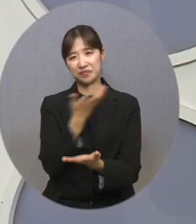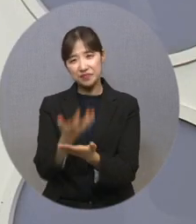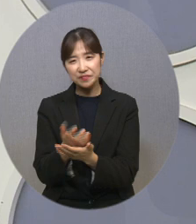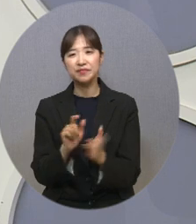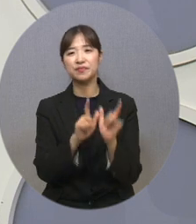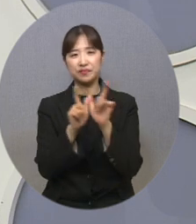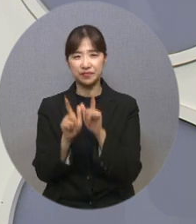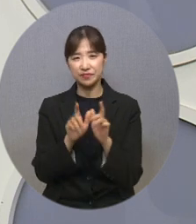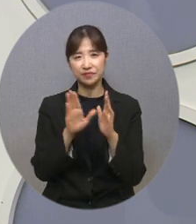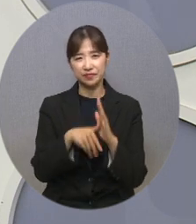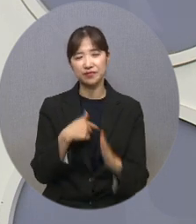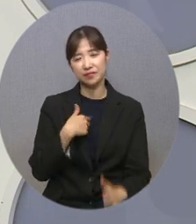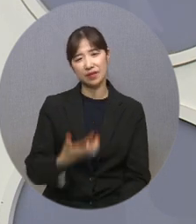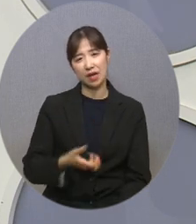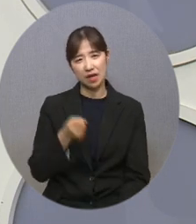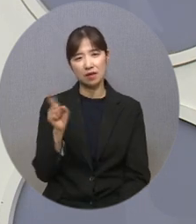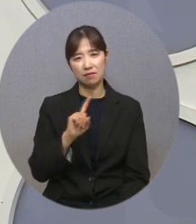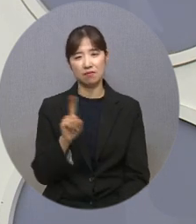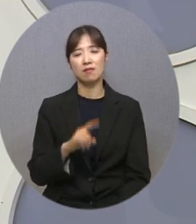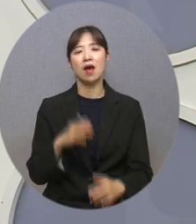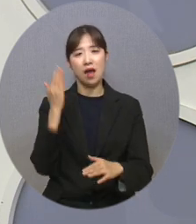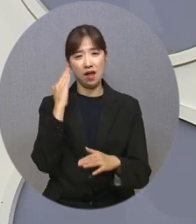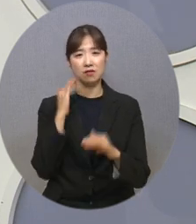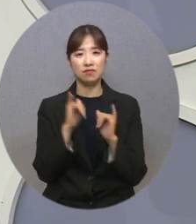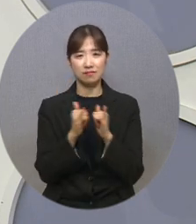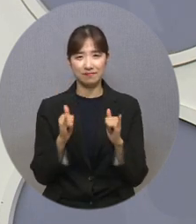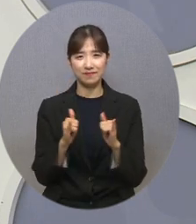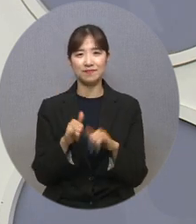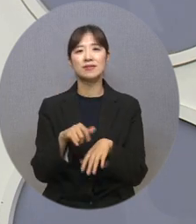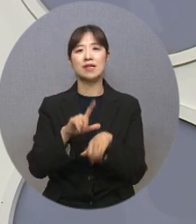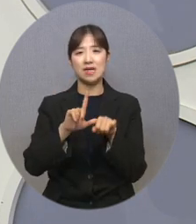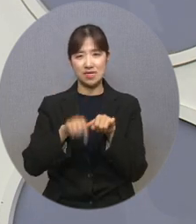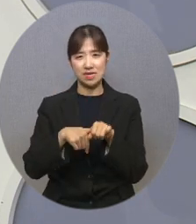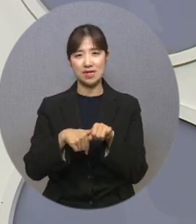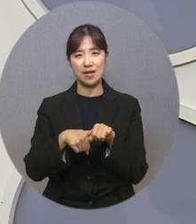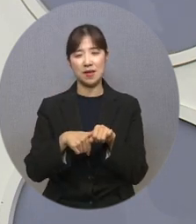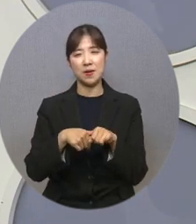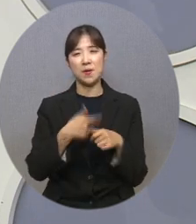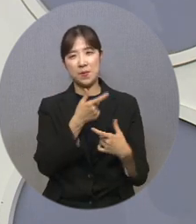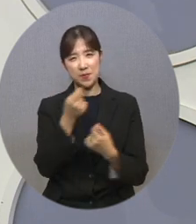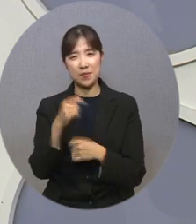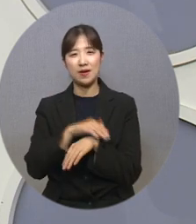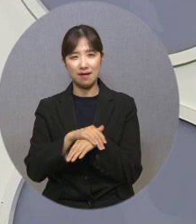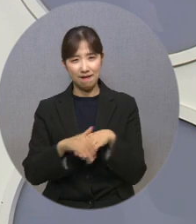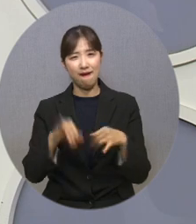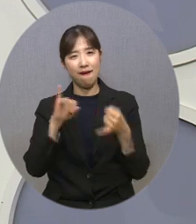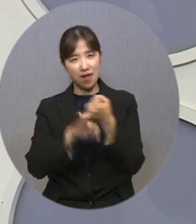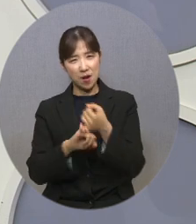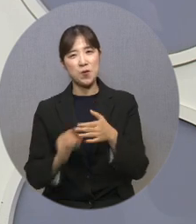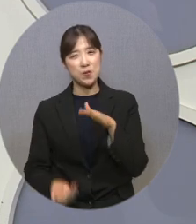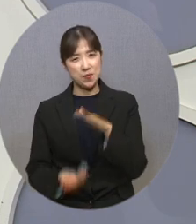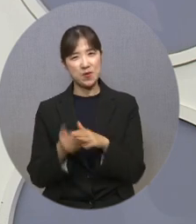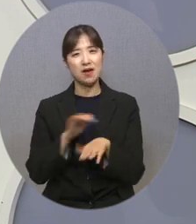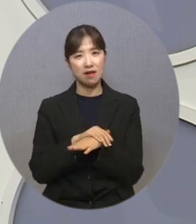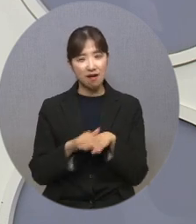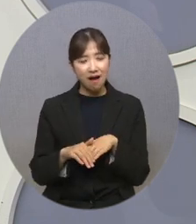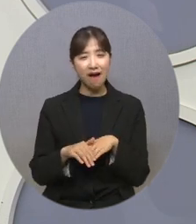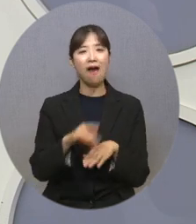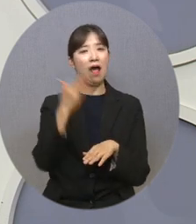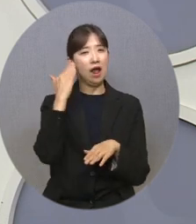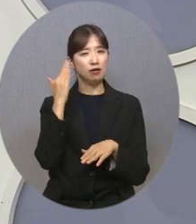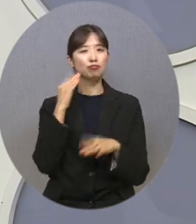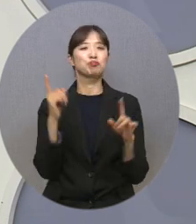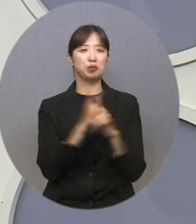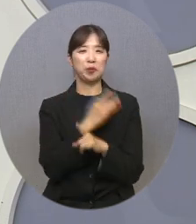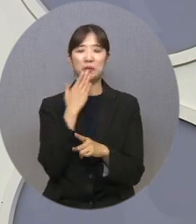하면서 제가 가지고 있는 게, 아, 한국 사람들이 시간 제도를 지키고 약속 제도를 지키면 한국이 다 바뀌겠다 하는